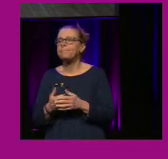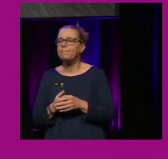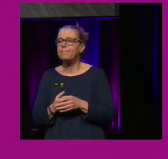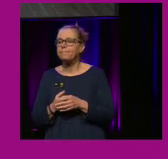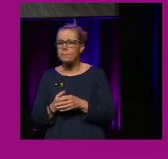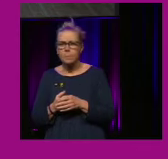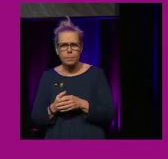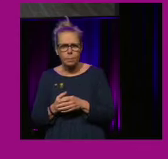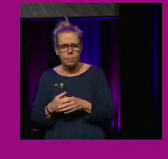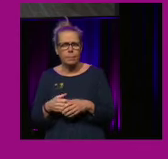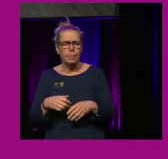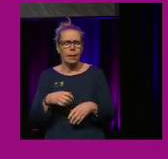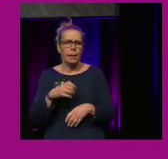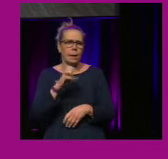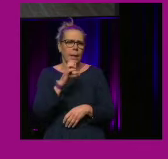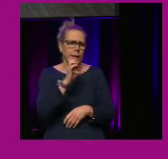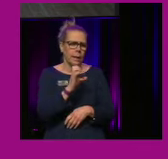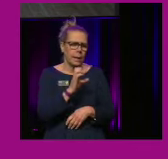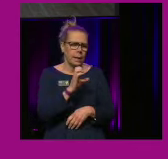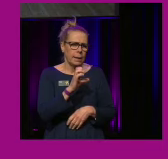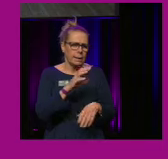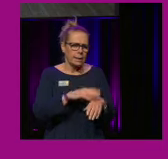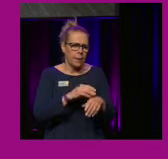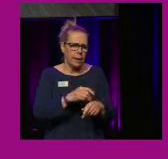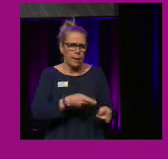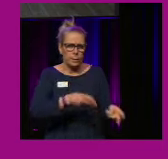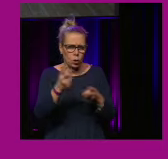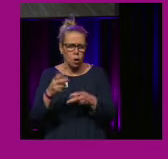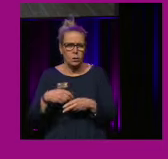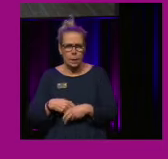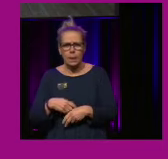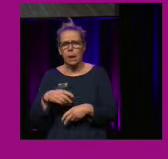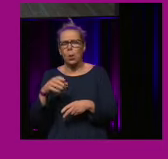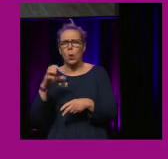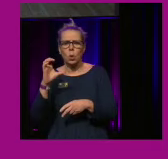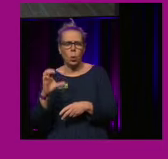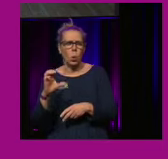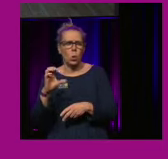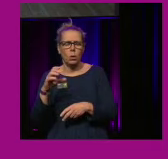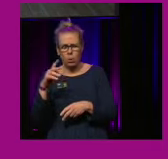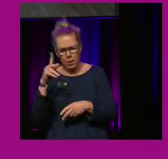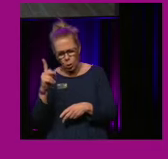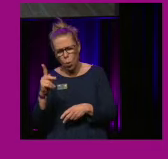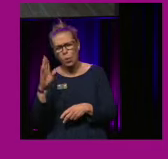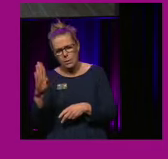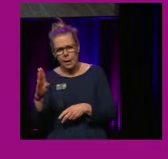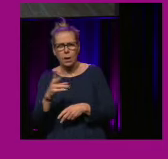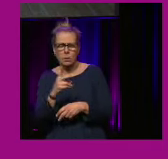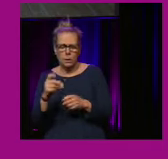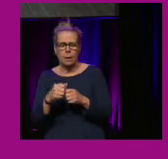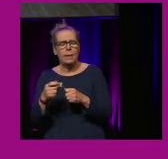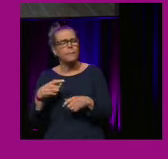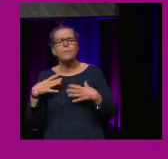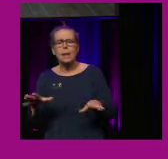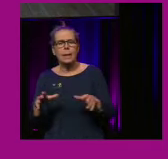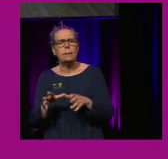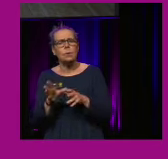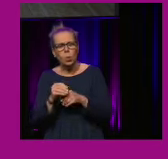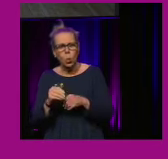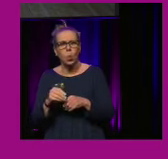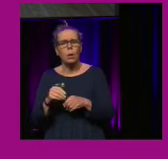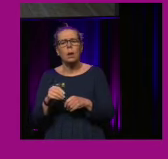Sverigedemokraterna, Moderaterna och KD ville inte detta. Och då böjde sig Morgan Johansson. Man ville inte ta ett